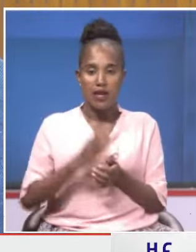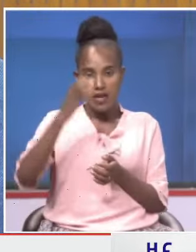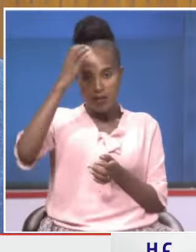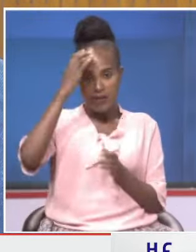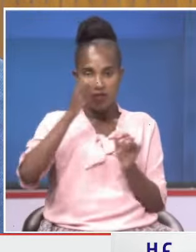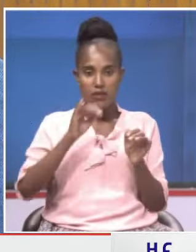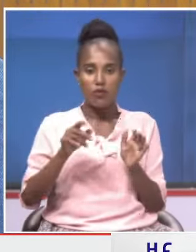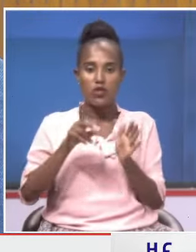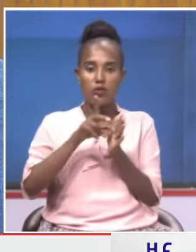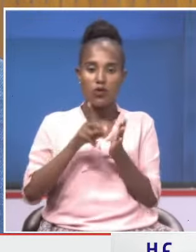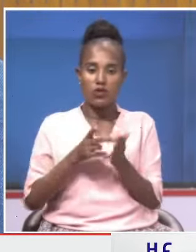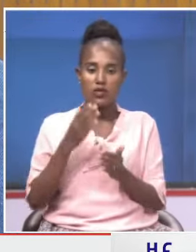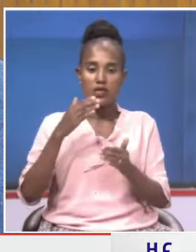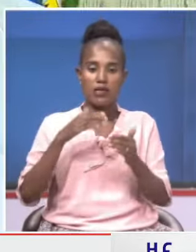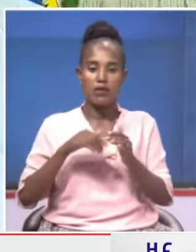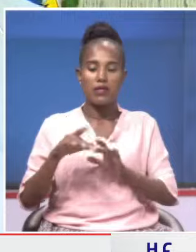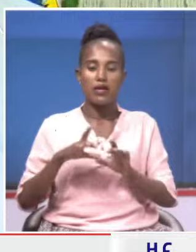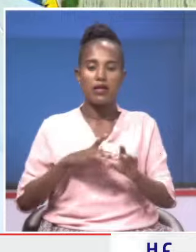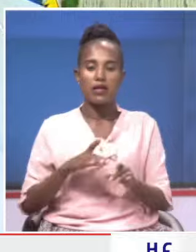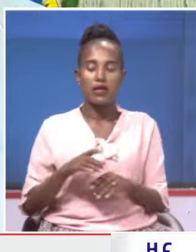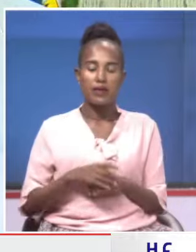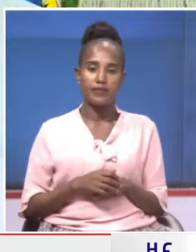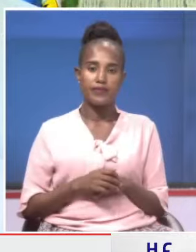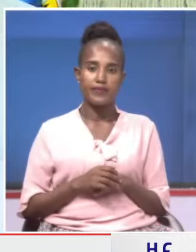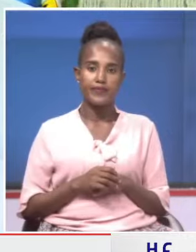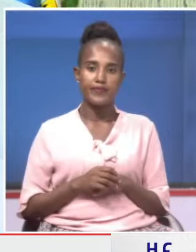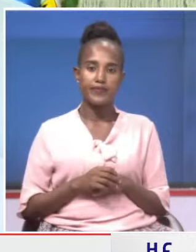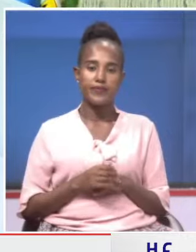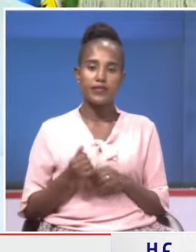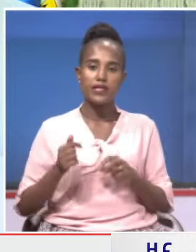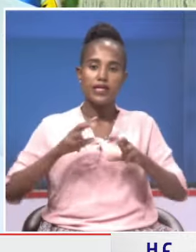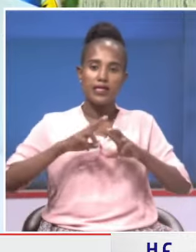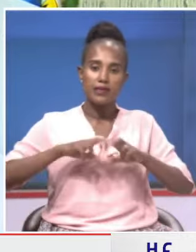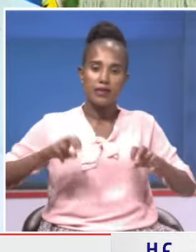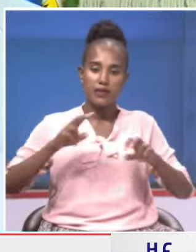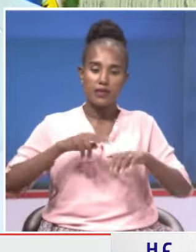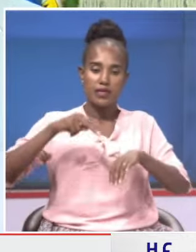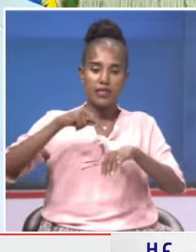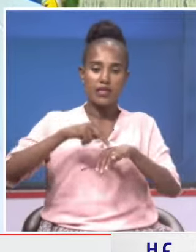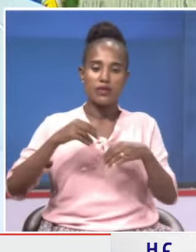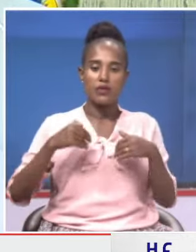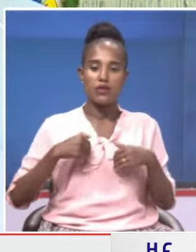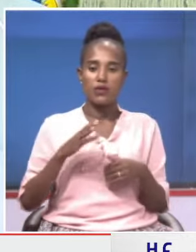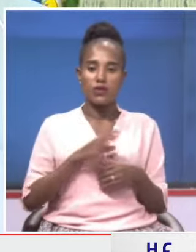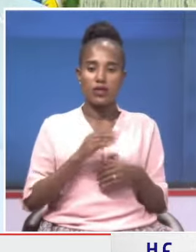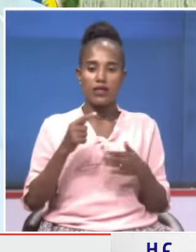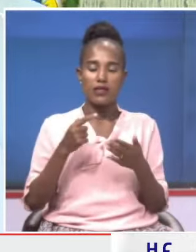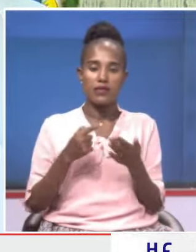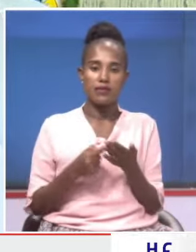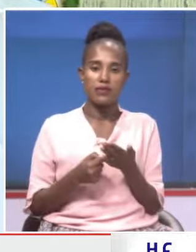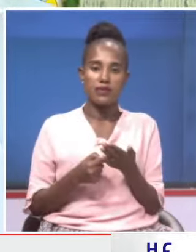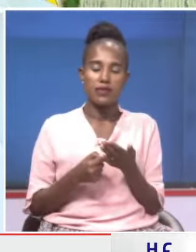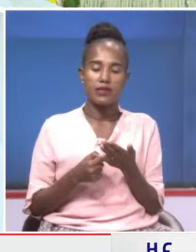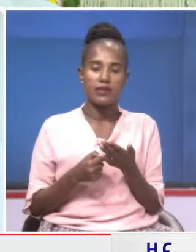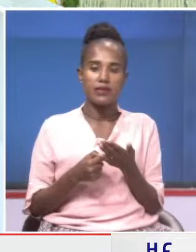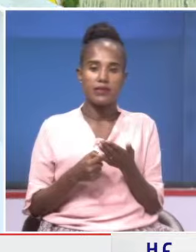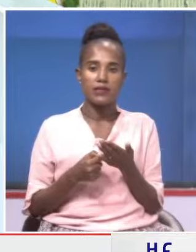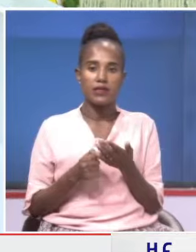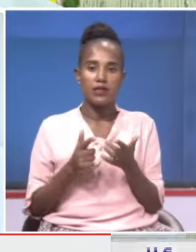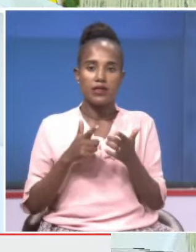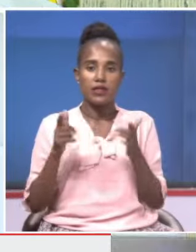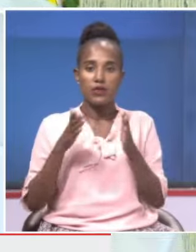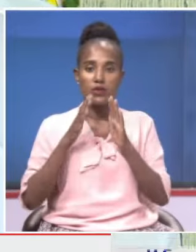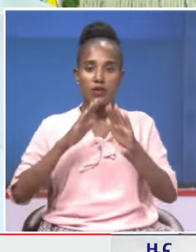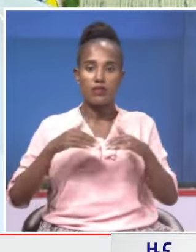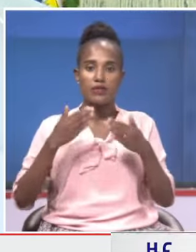እንደ ፖሊሲ ግብዓት ያገለግላል። ሌሎች ተመራማሪዎች ተነሳሽነት እንዲኖራቸውና እነሱም እንደዚህ ትልቅ